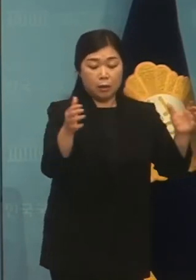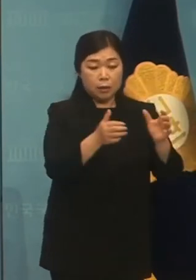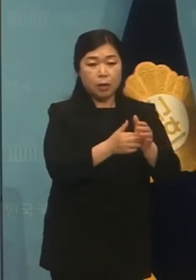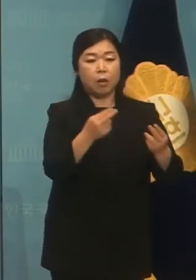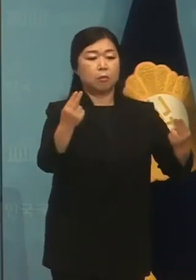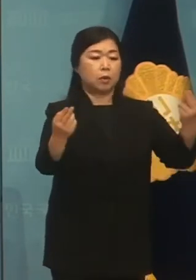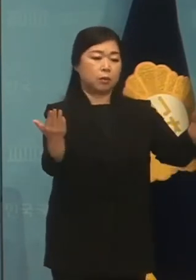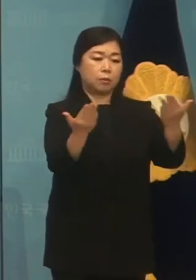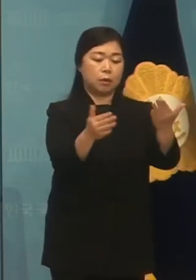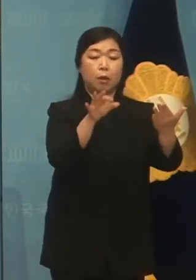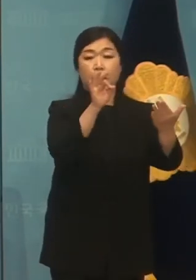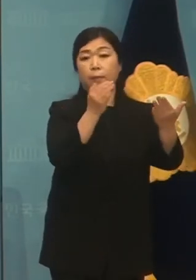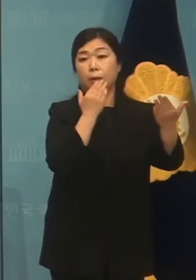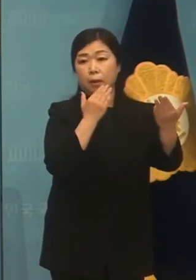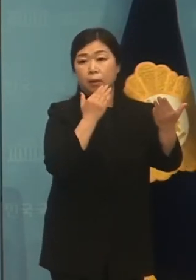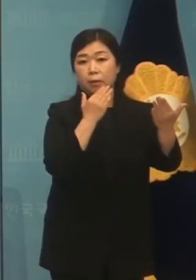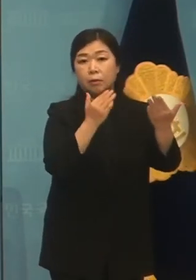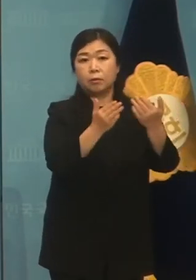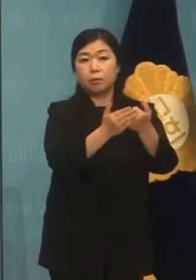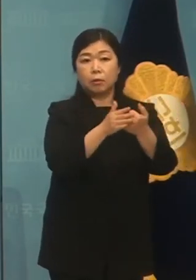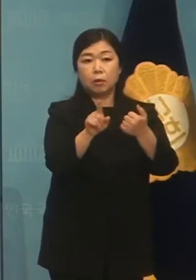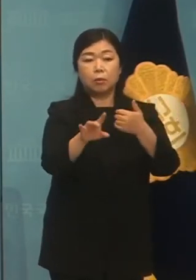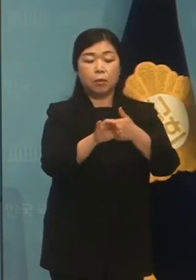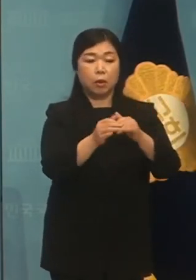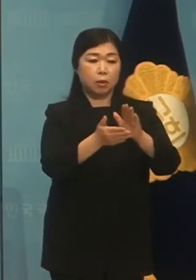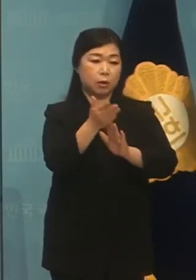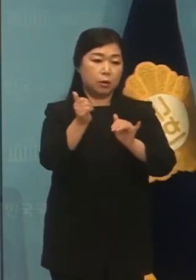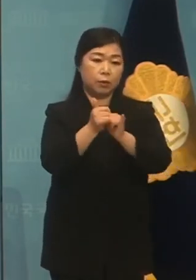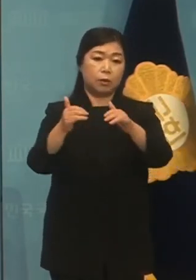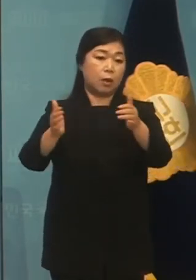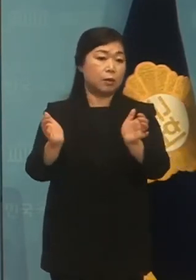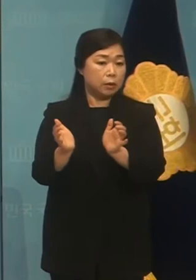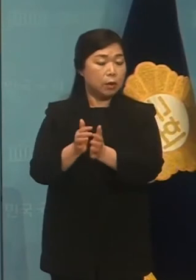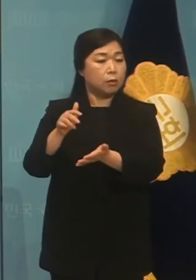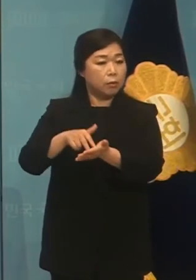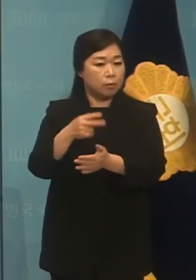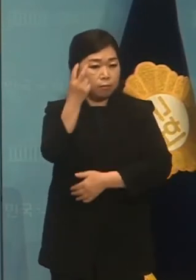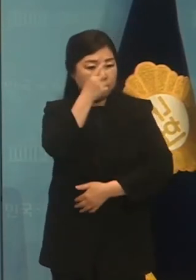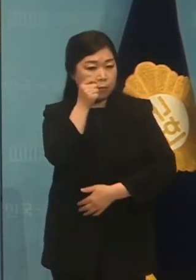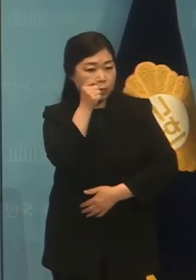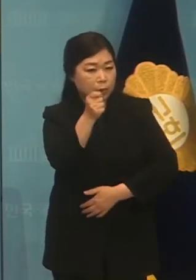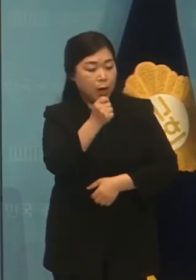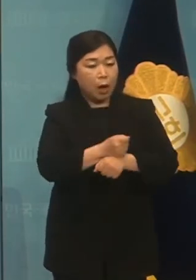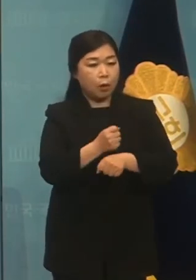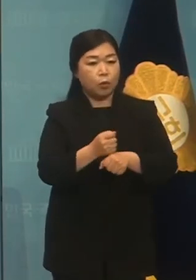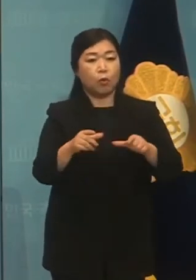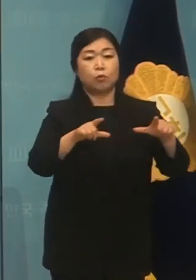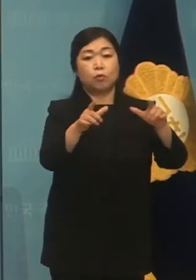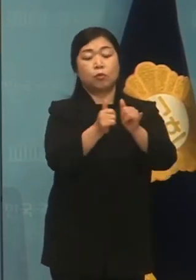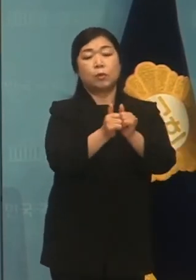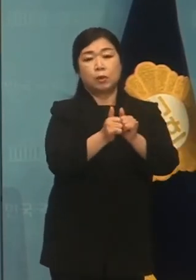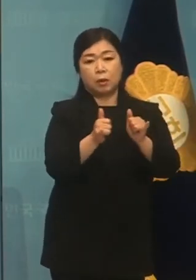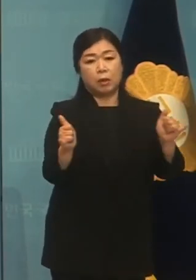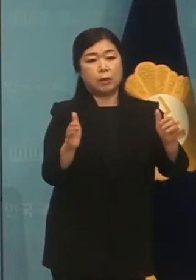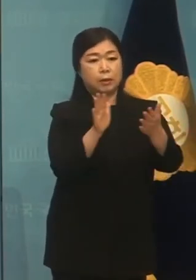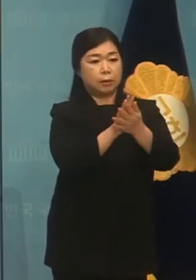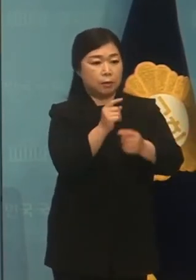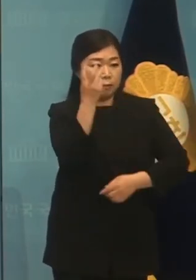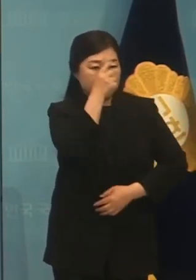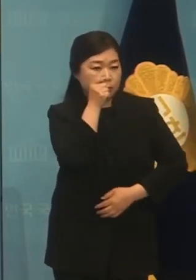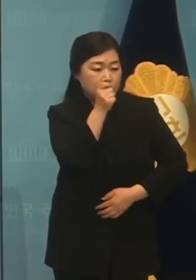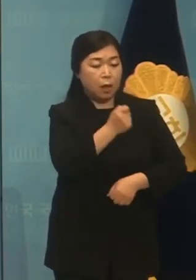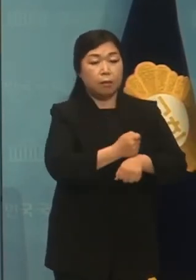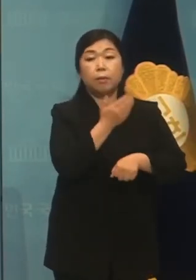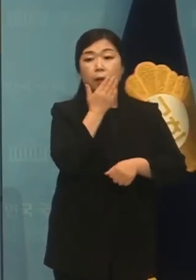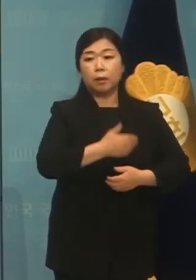같이 비교해서 볼 수 있게, 그렇게 되면은 시민단체에서의 모니터 그리고 주민들이 직접 모니터할 수 있는 게 있는